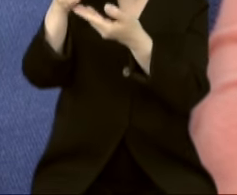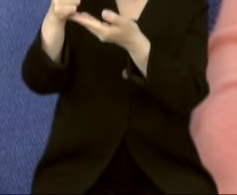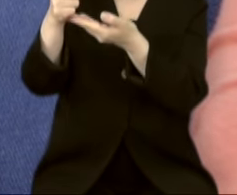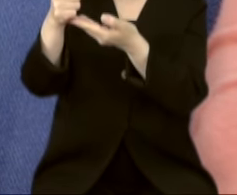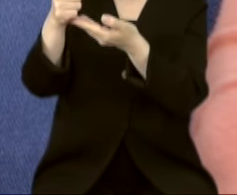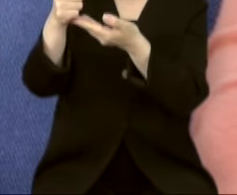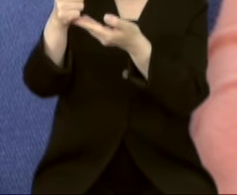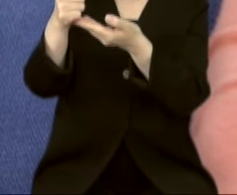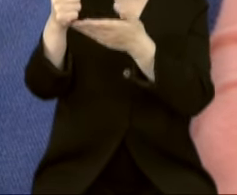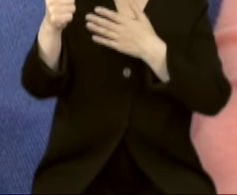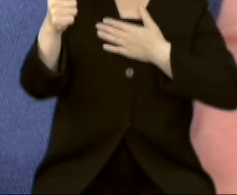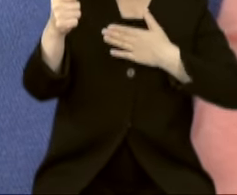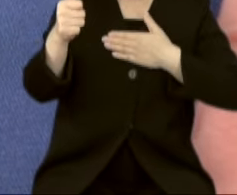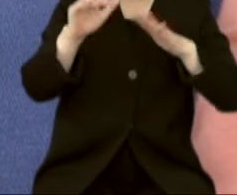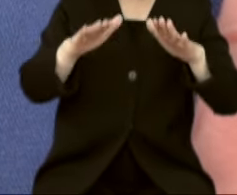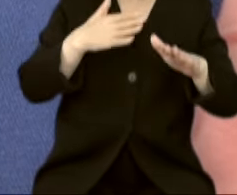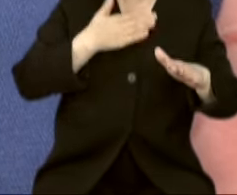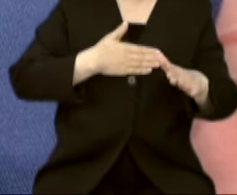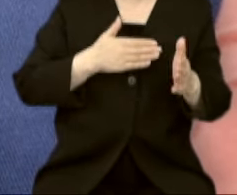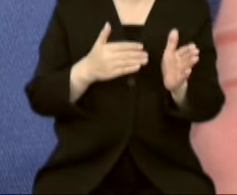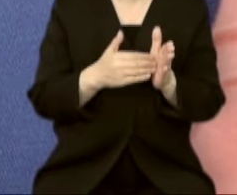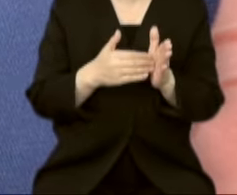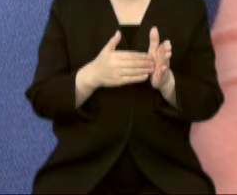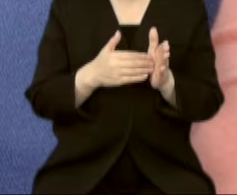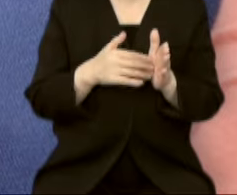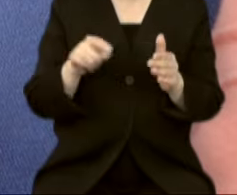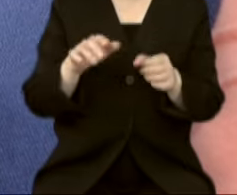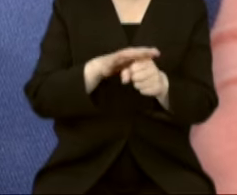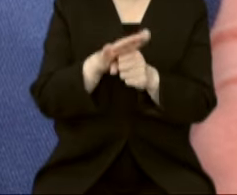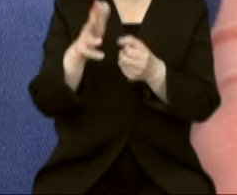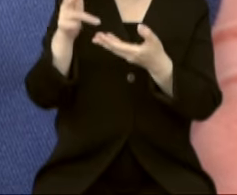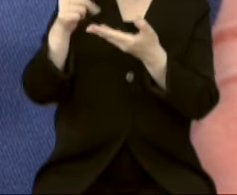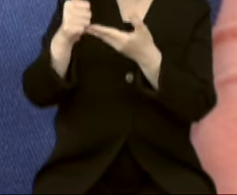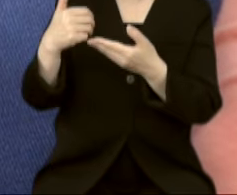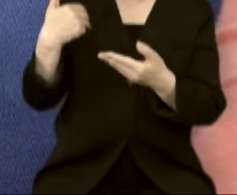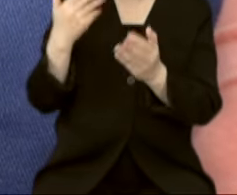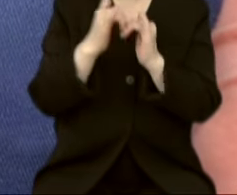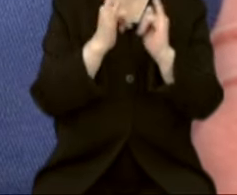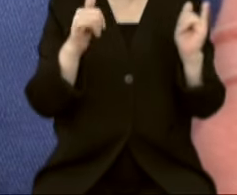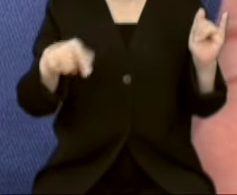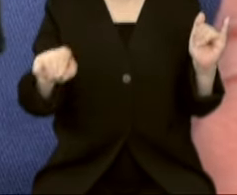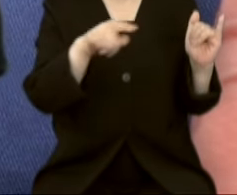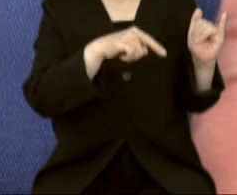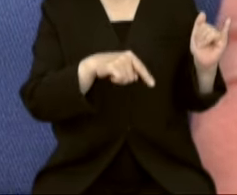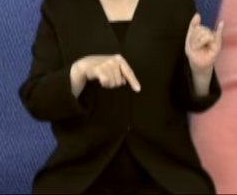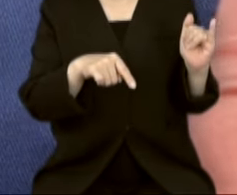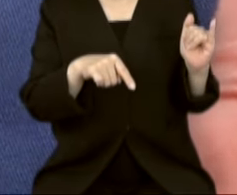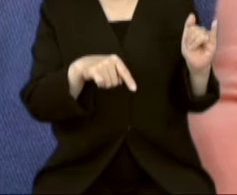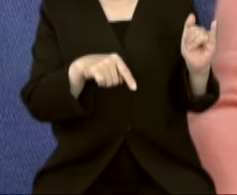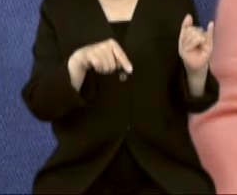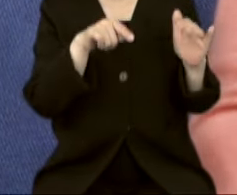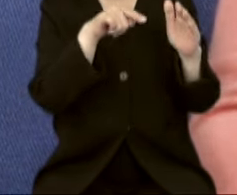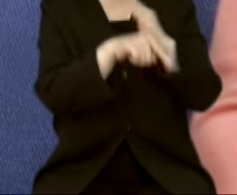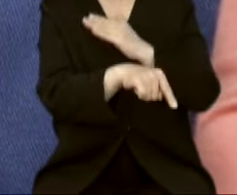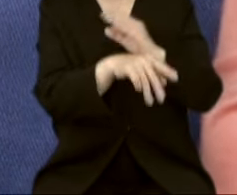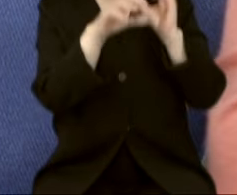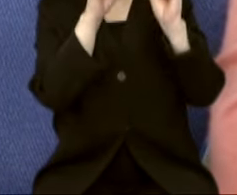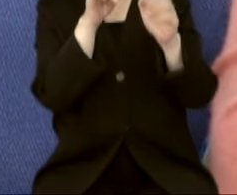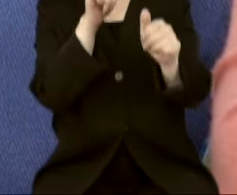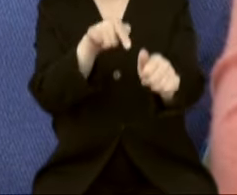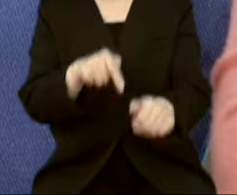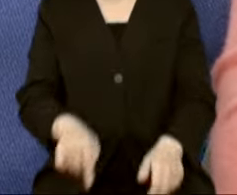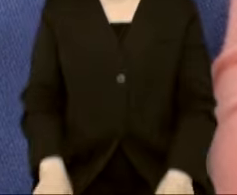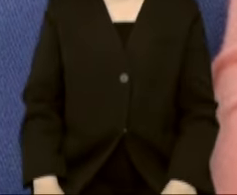주님을 너희가 지금은 알아서니까 이거 주님이 모르는 사람들 인도 사람들한테 가서